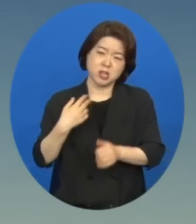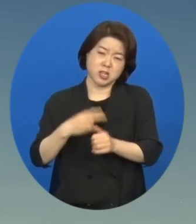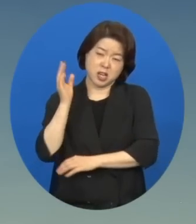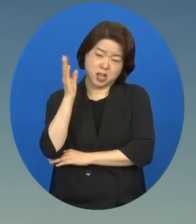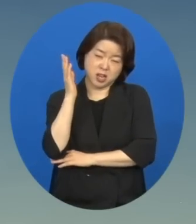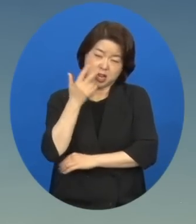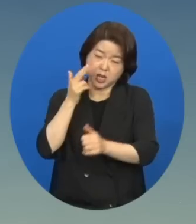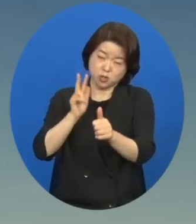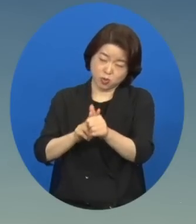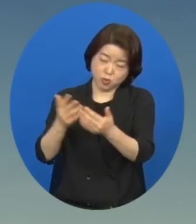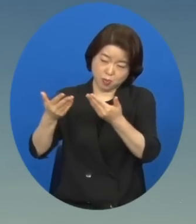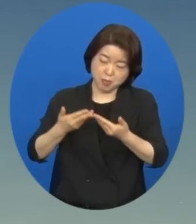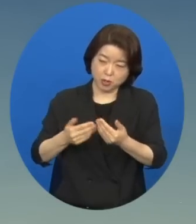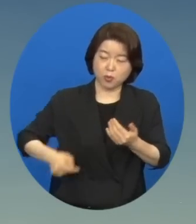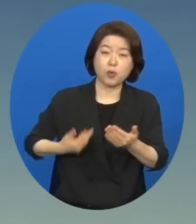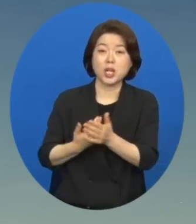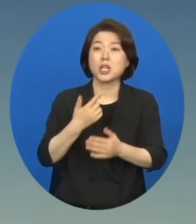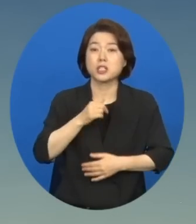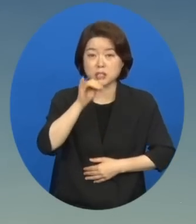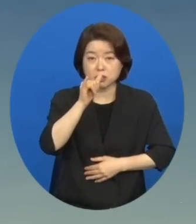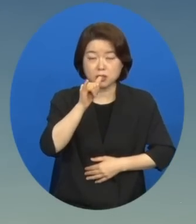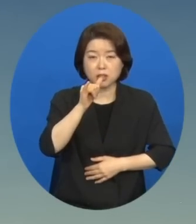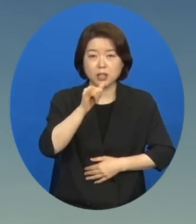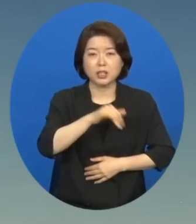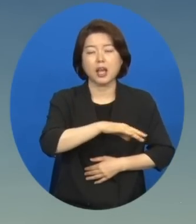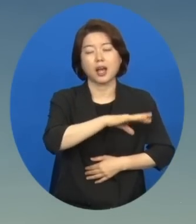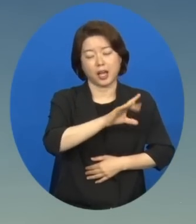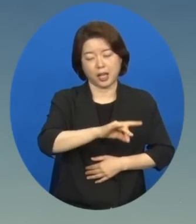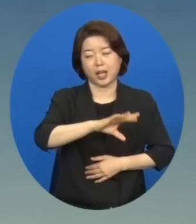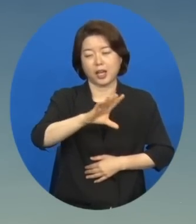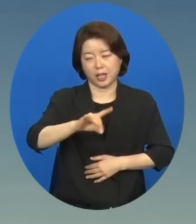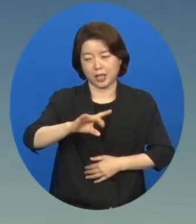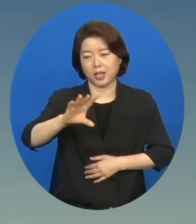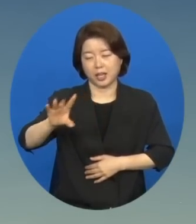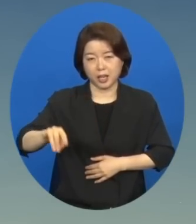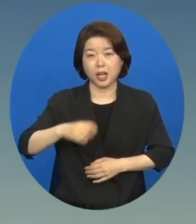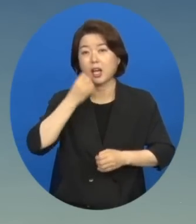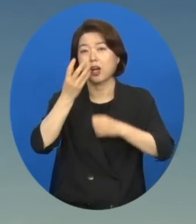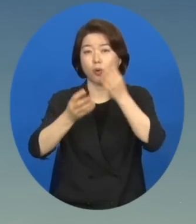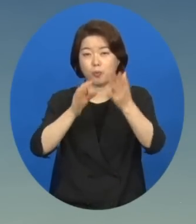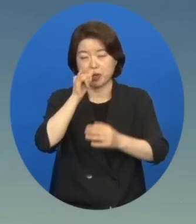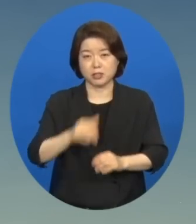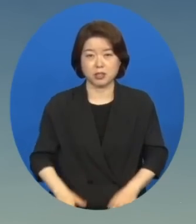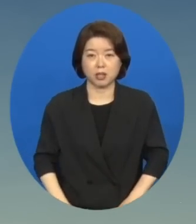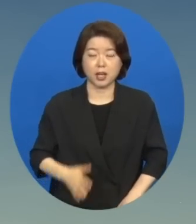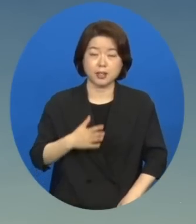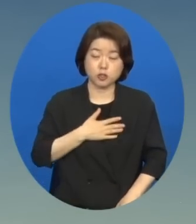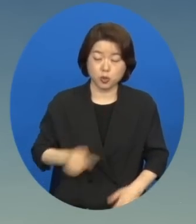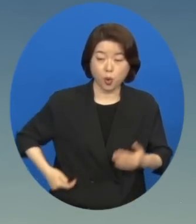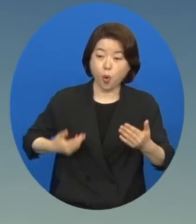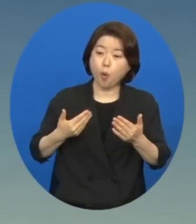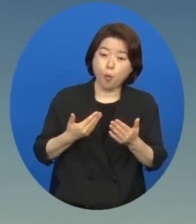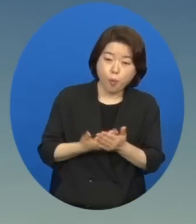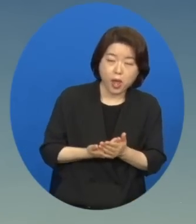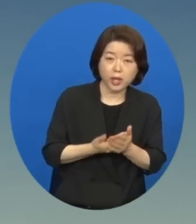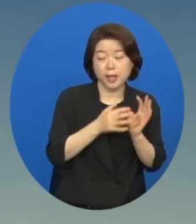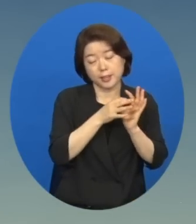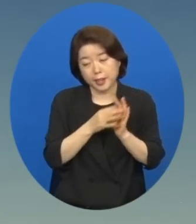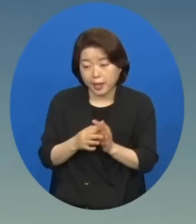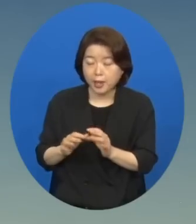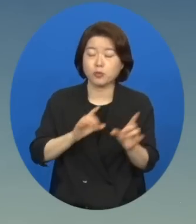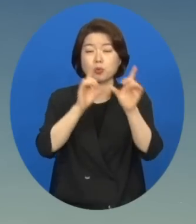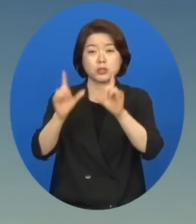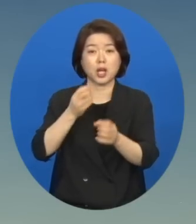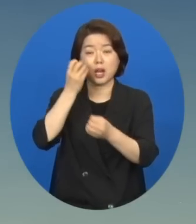도전 받고 회개했어요. 이렇게 고백을 하지 저 회개하면서 삽니다 라고